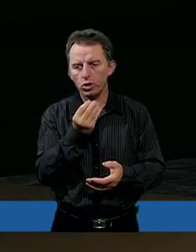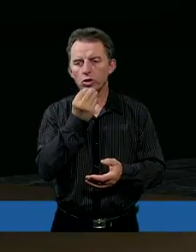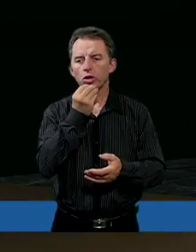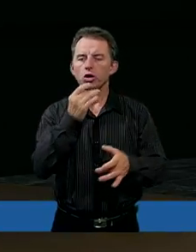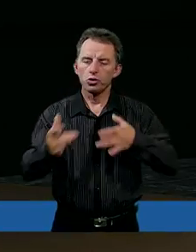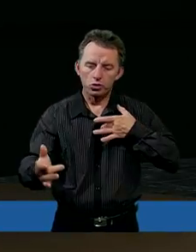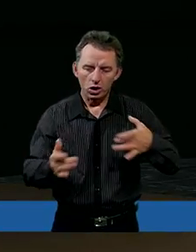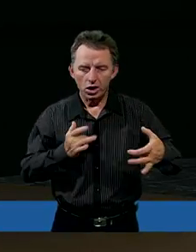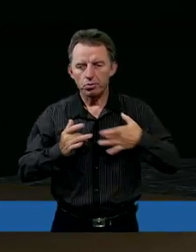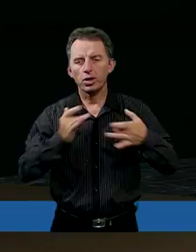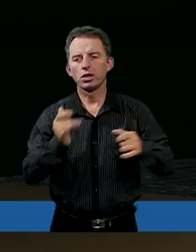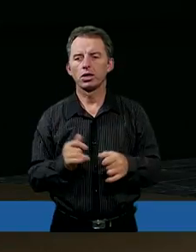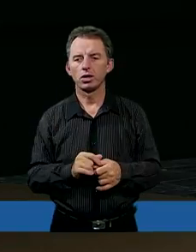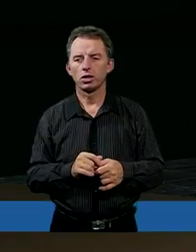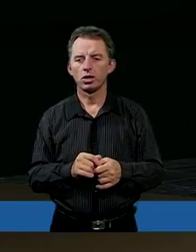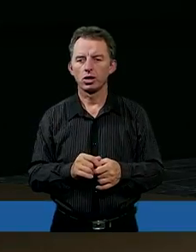cierpień,